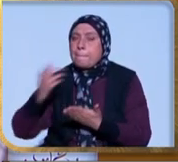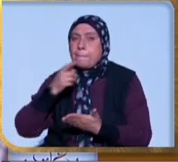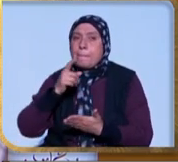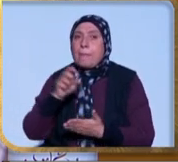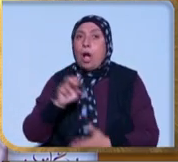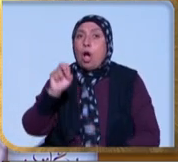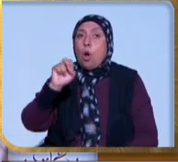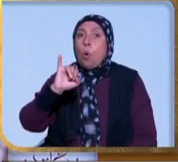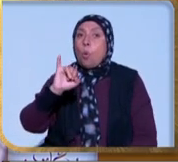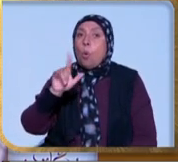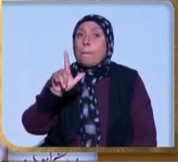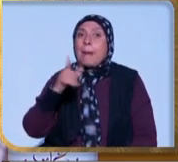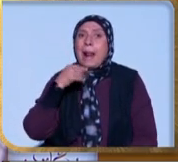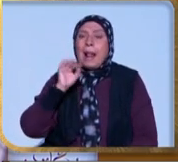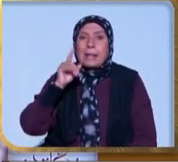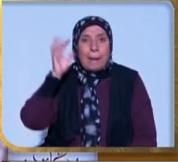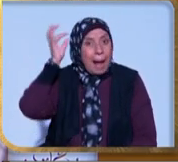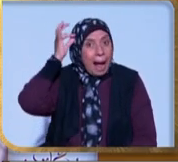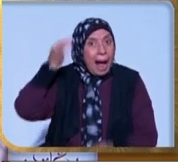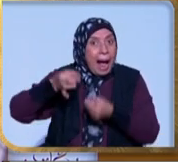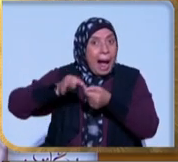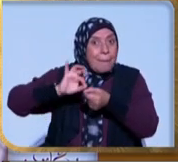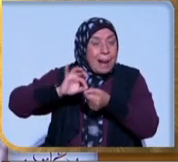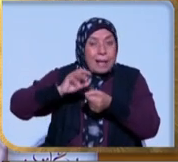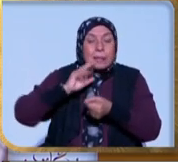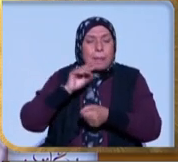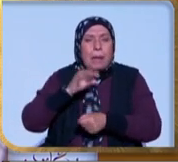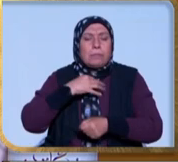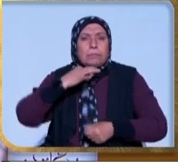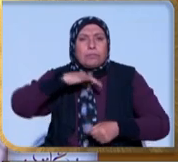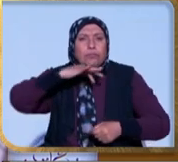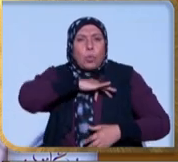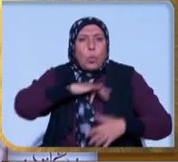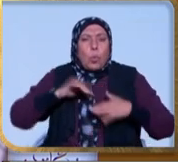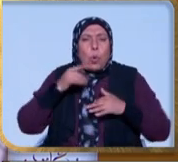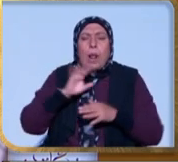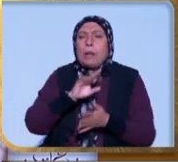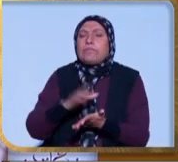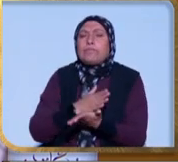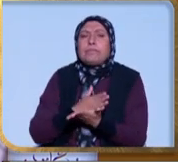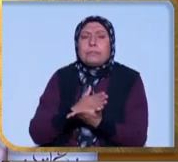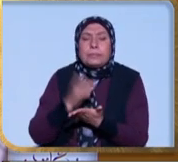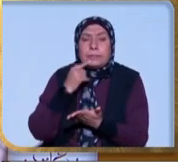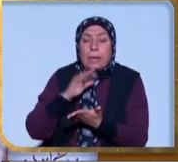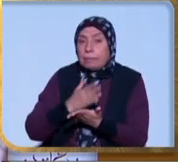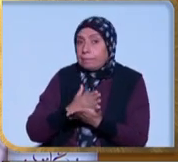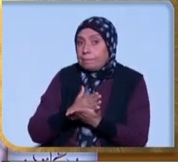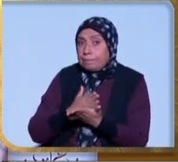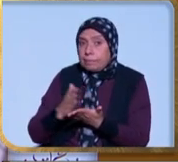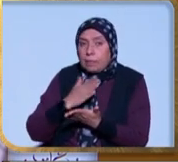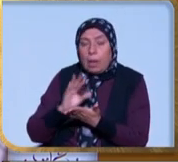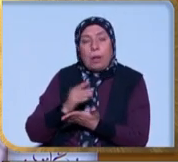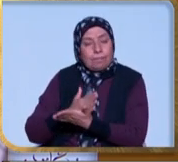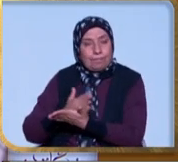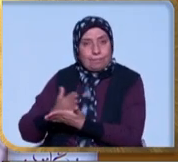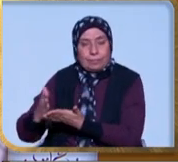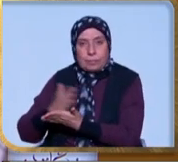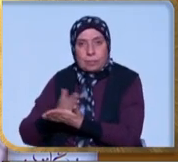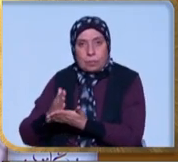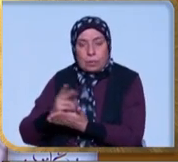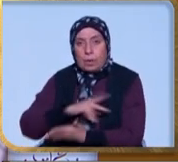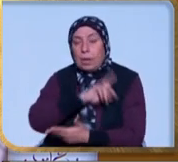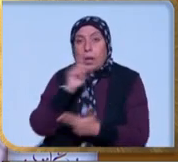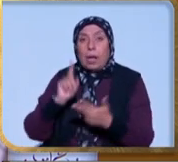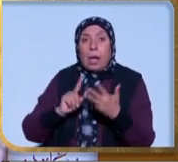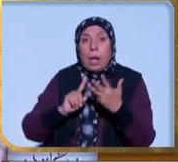القمل، برضو لم يوفوا بعهدهم ولم يؤمنوا كما وعدوا ولم يرسلوا بني إسرائيل يفكهم من